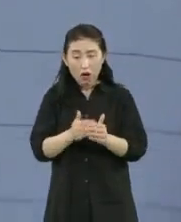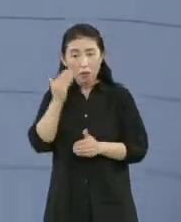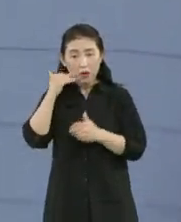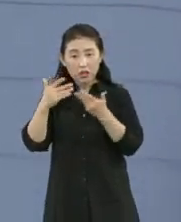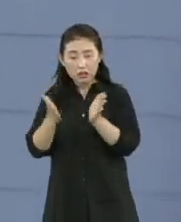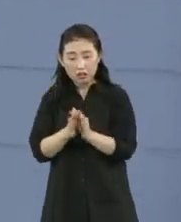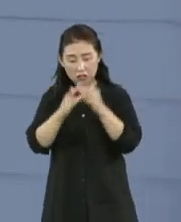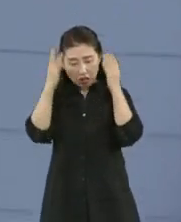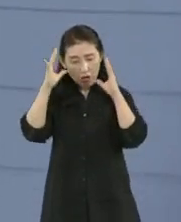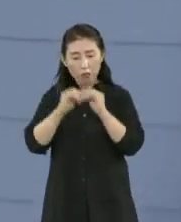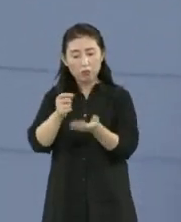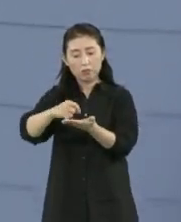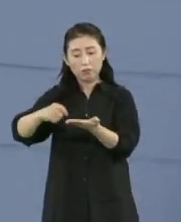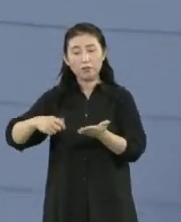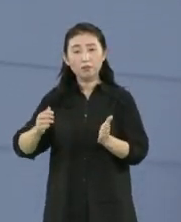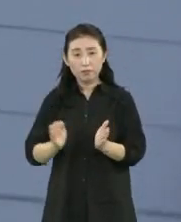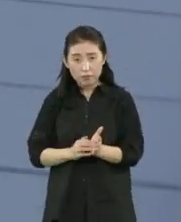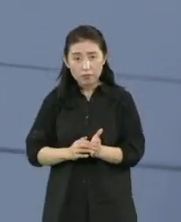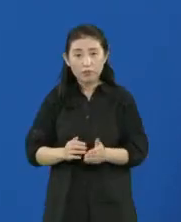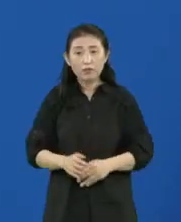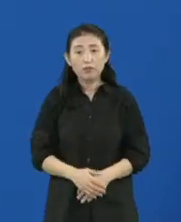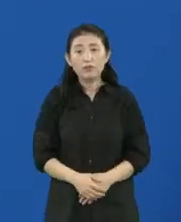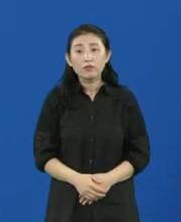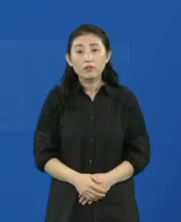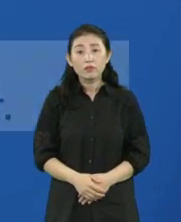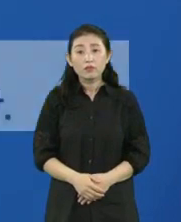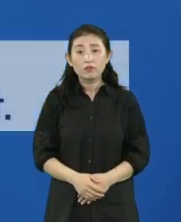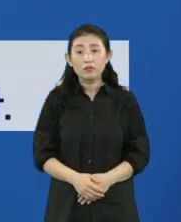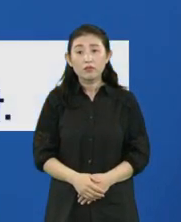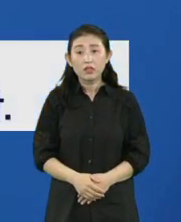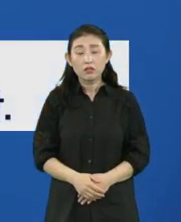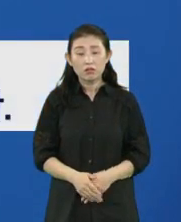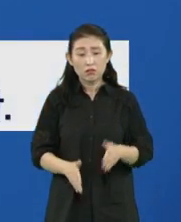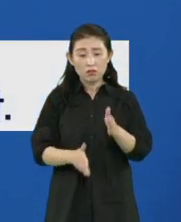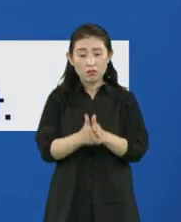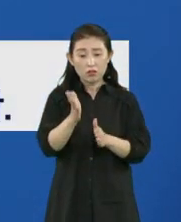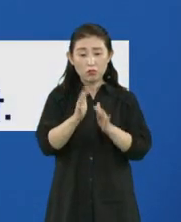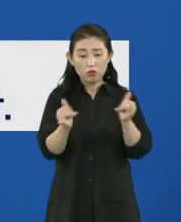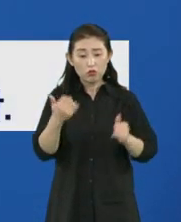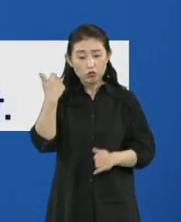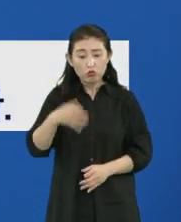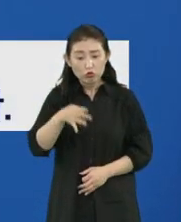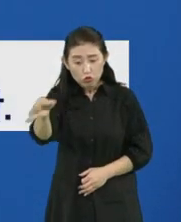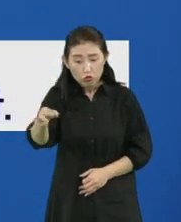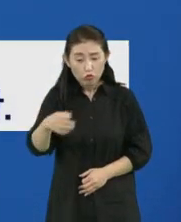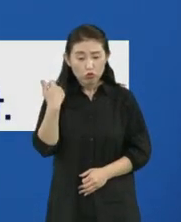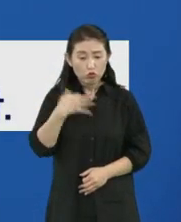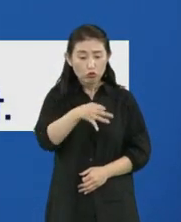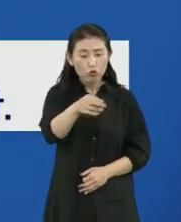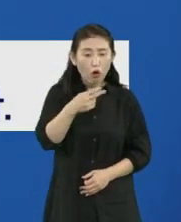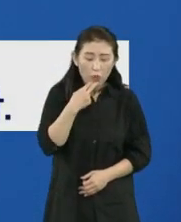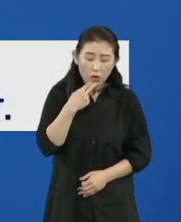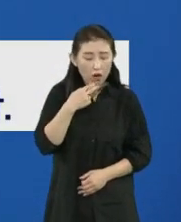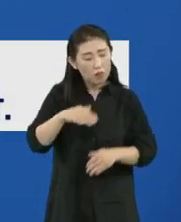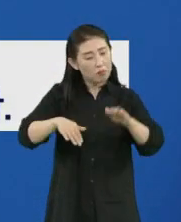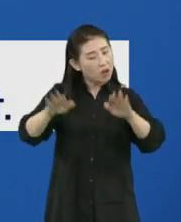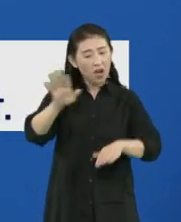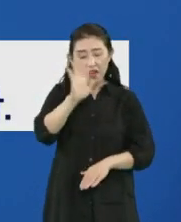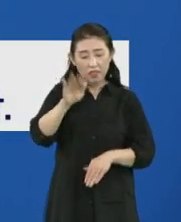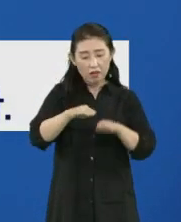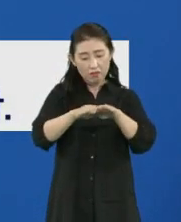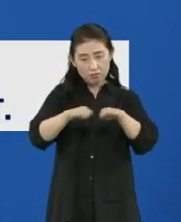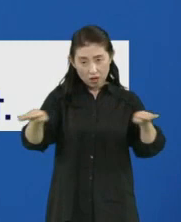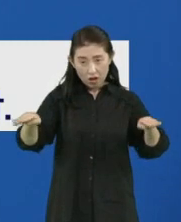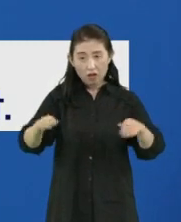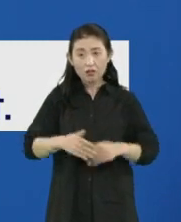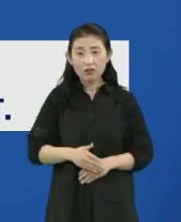전원이 서명했습니다. 시민들의 그 형평성 문제라든지 정서적인 문제가 대두되기 때문에 그 당진시 의회